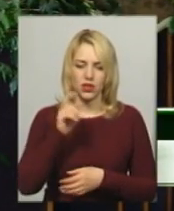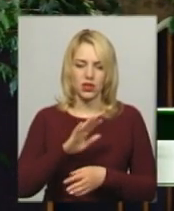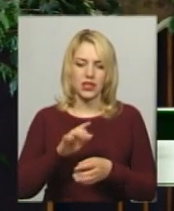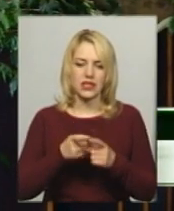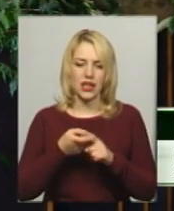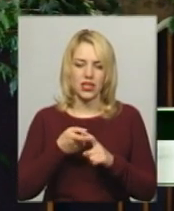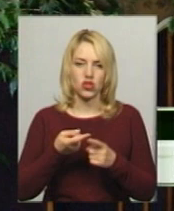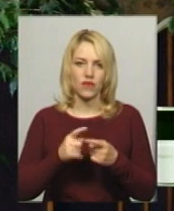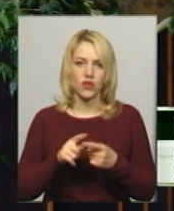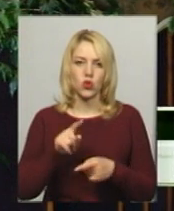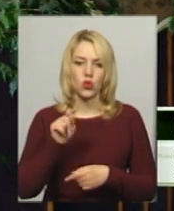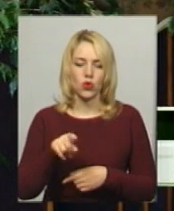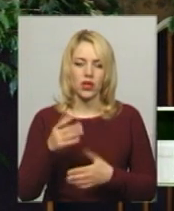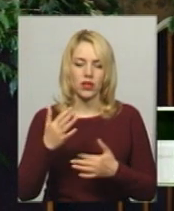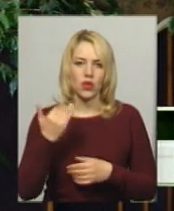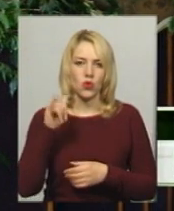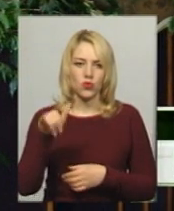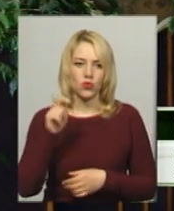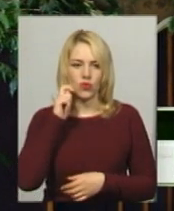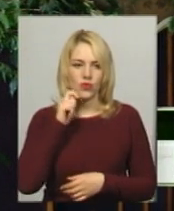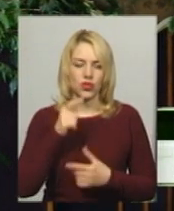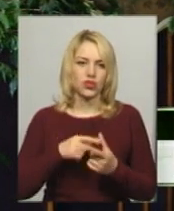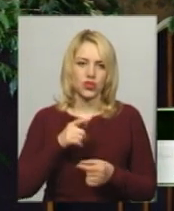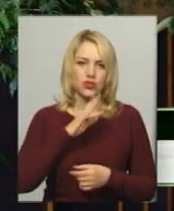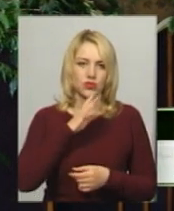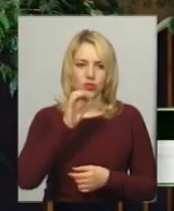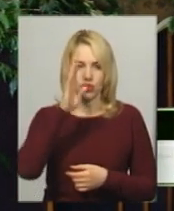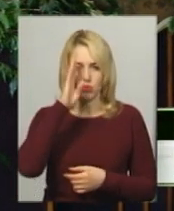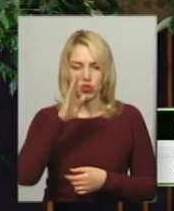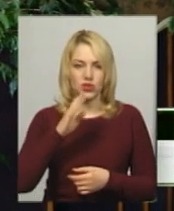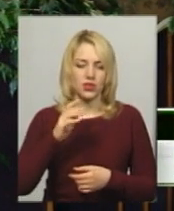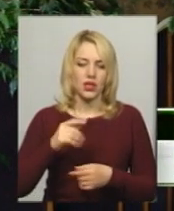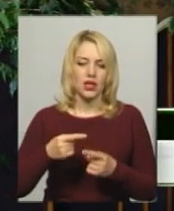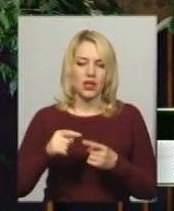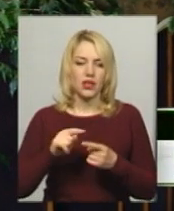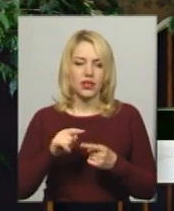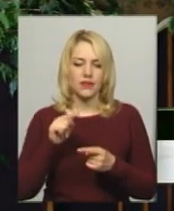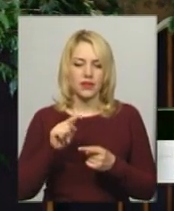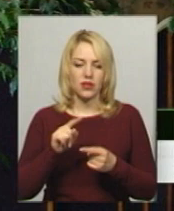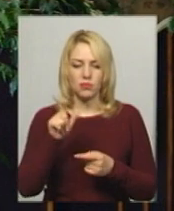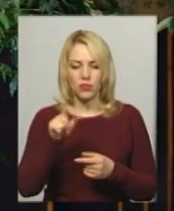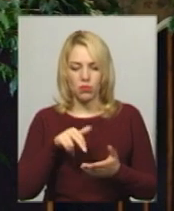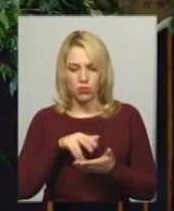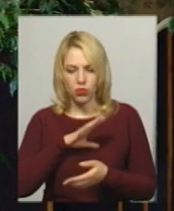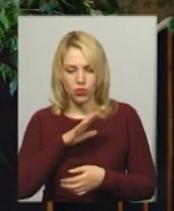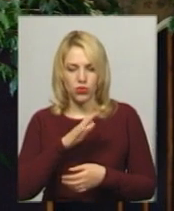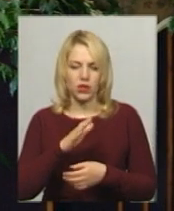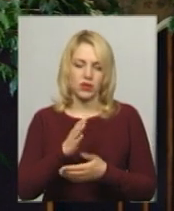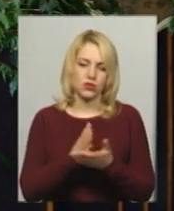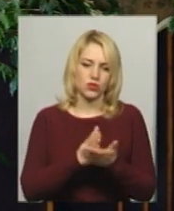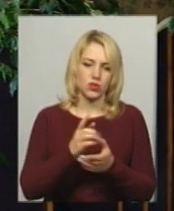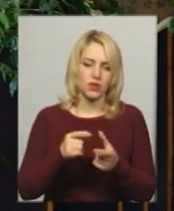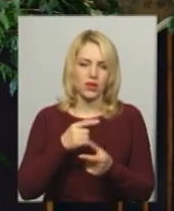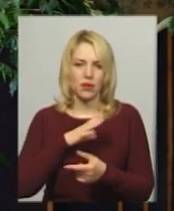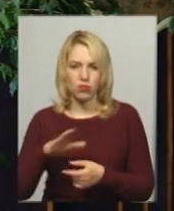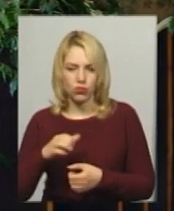того, який в нього вік. Це мужські чи жіночі статі, це теж не знаю. Проходив він службу чи не проходив службу, це теж не